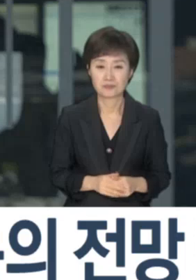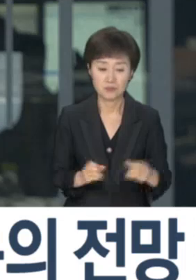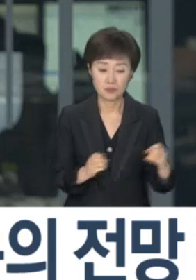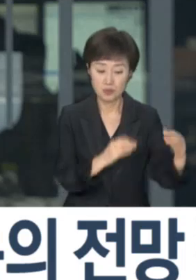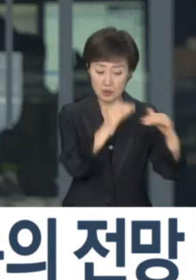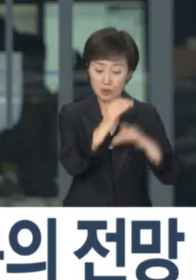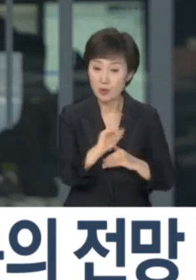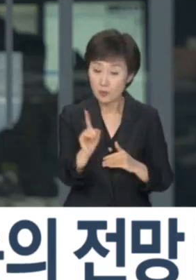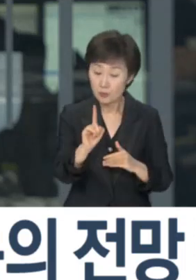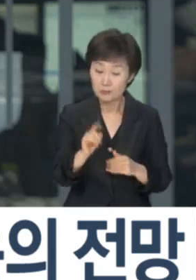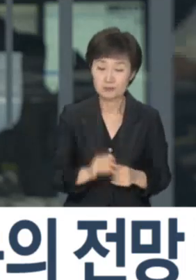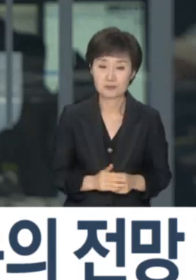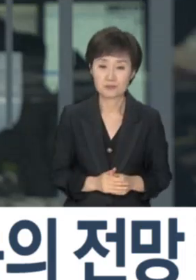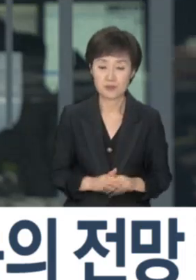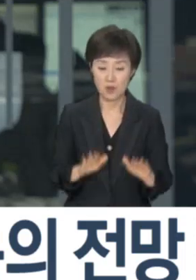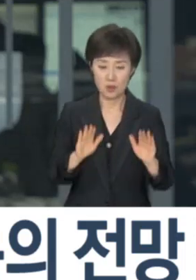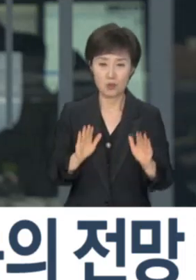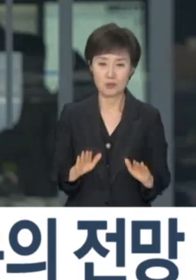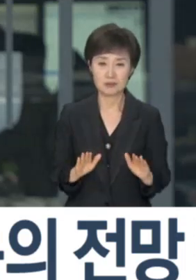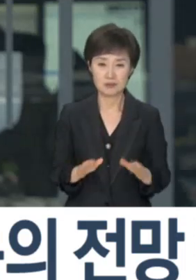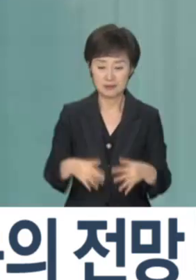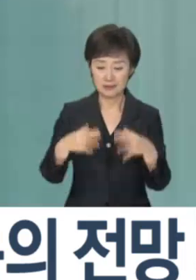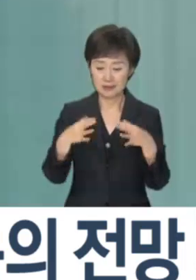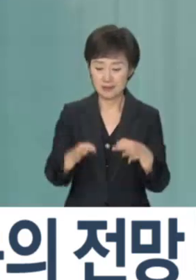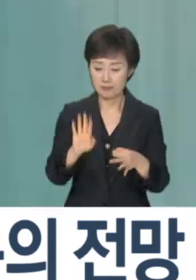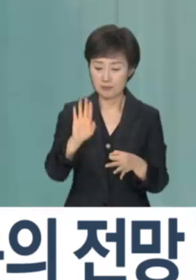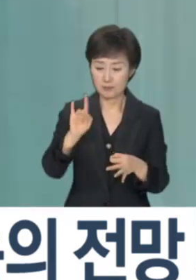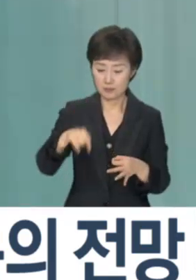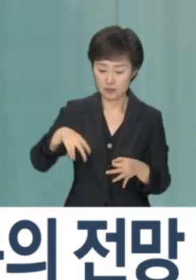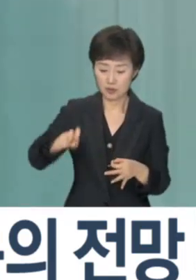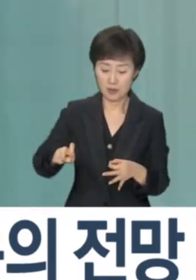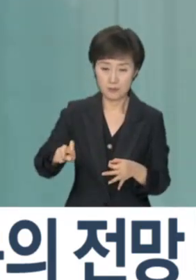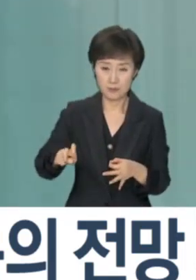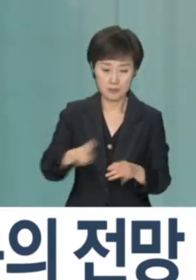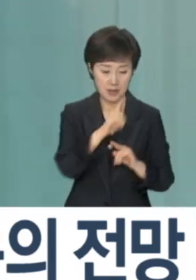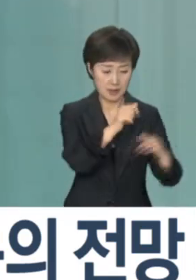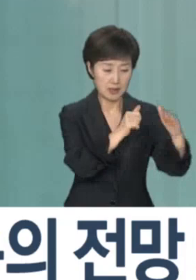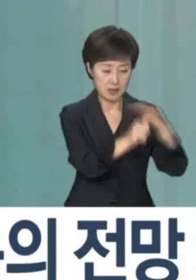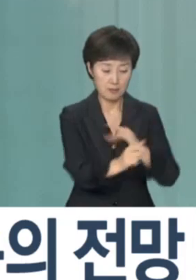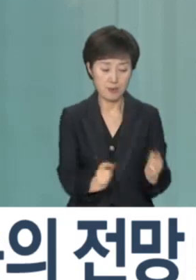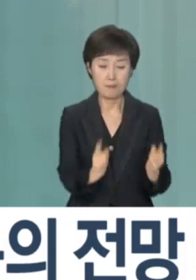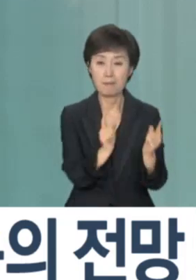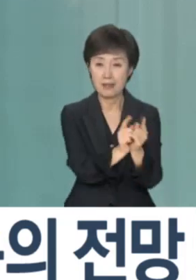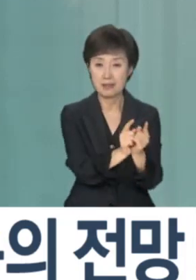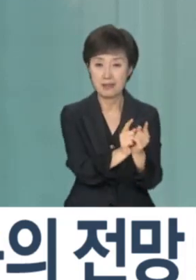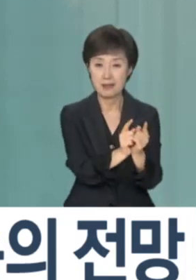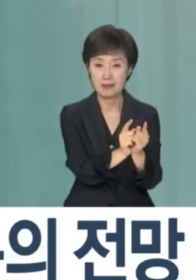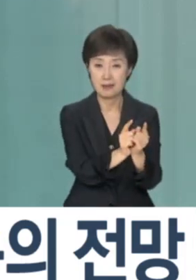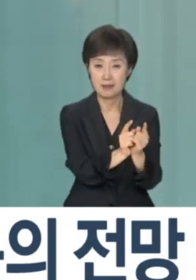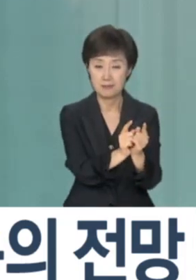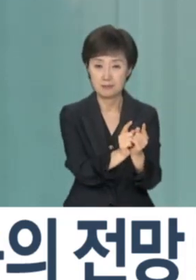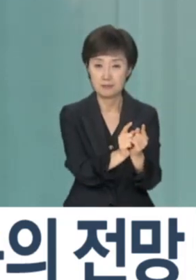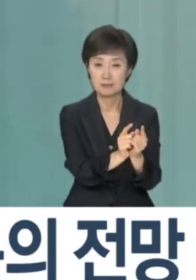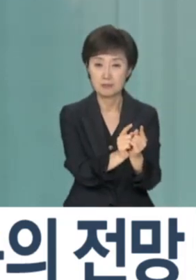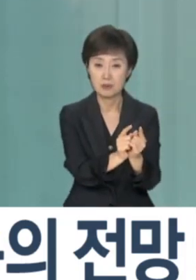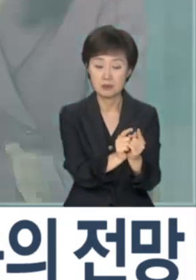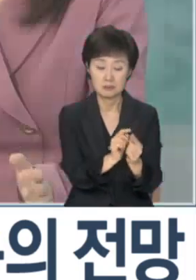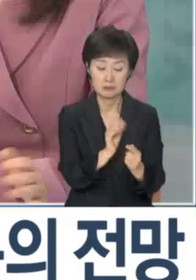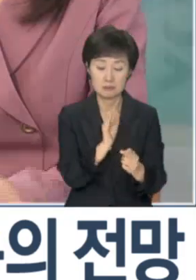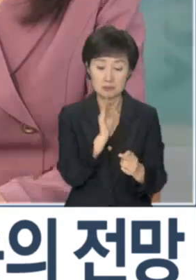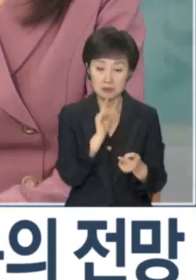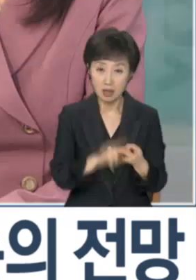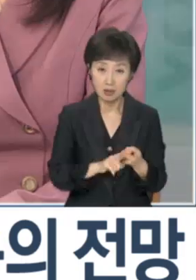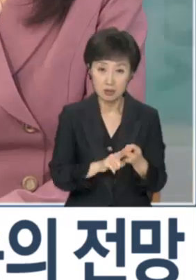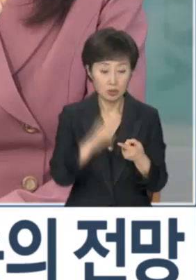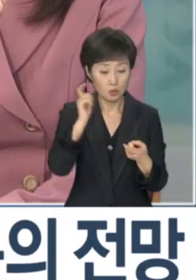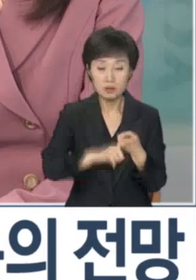좀 도출이 될까요? 그렇죠. 오늘은 이제 김부겸 전 총리와 이재명 대표가 이제 회동을 하는데요. 당연히 지금 당내에서 여러